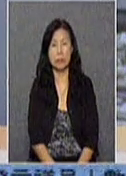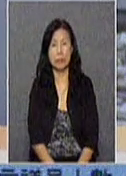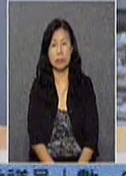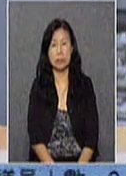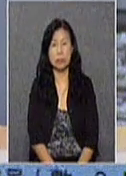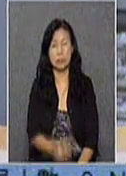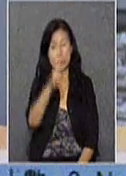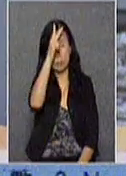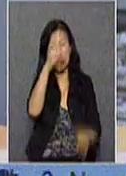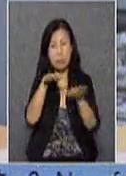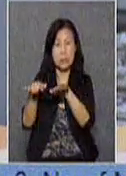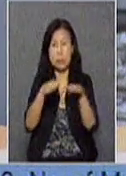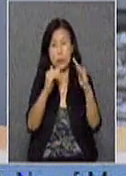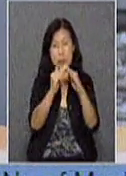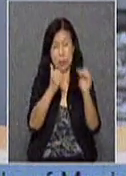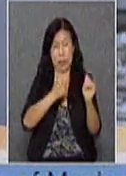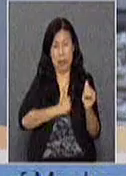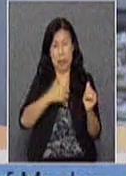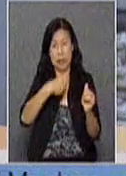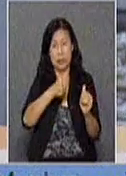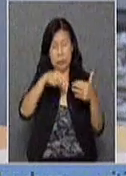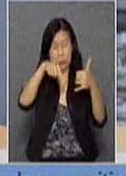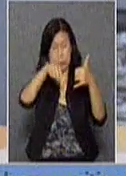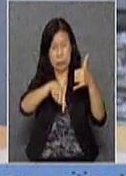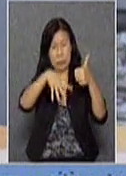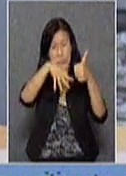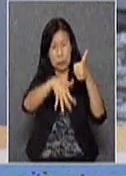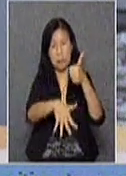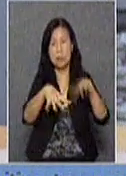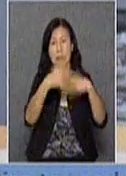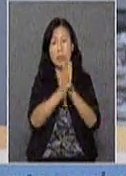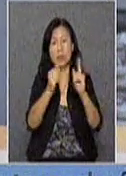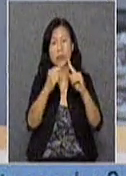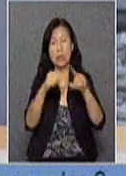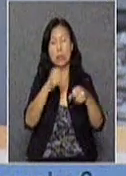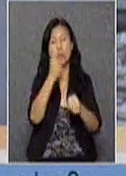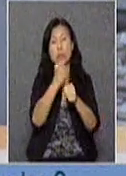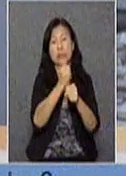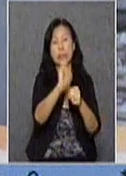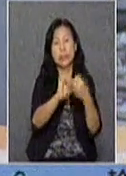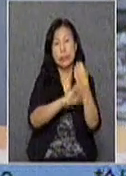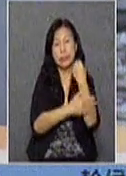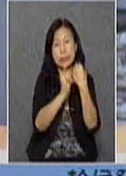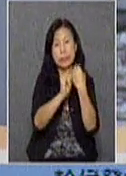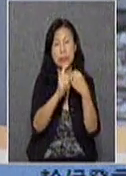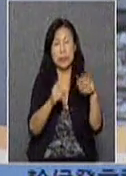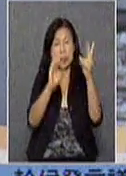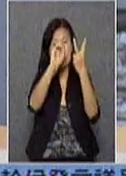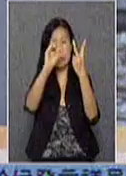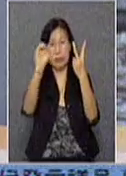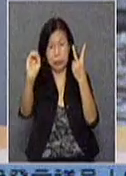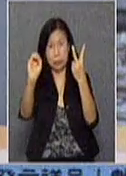海事處處長或者海事處長以下的人員犯了的一樣是什麼呢？就是其實在2000年已經有